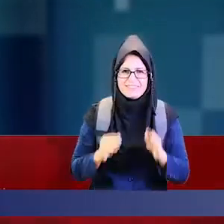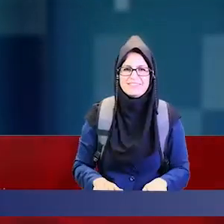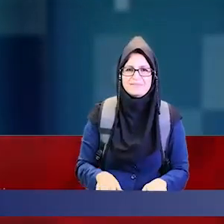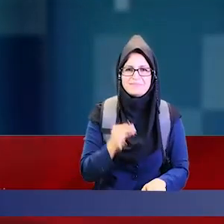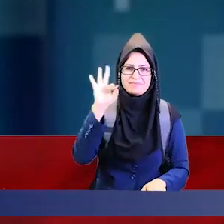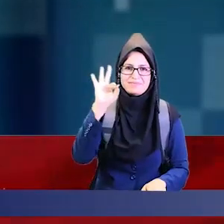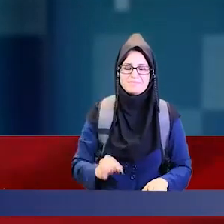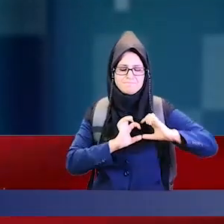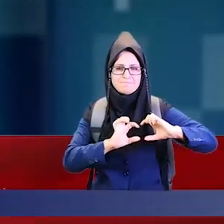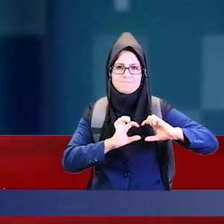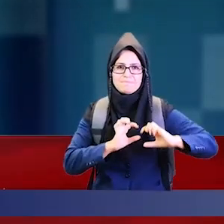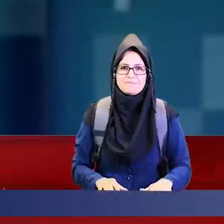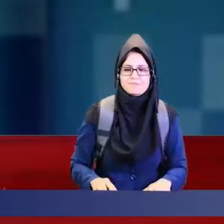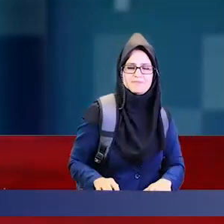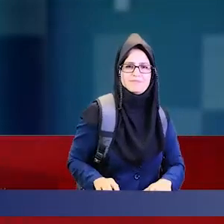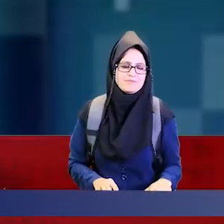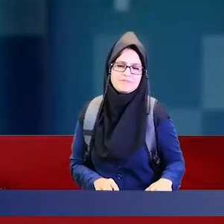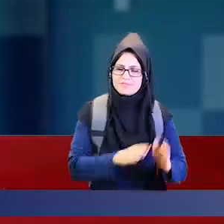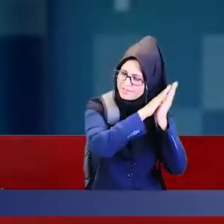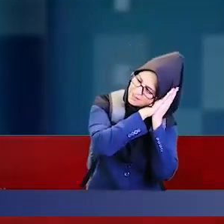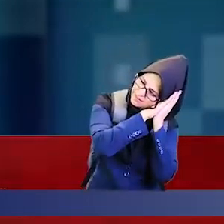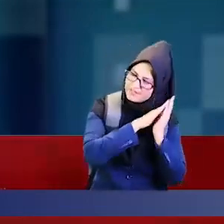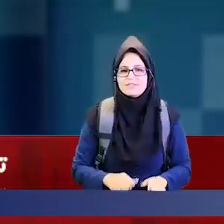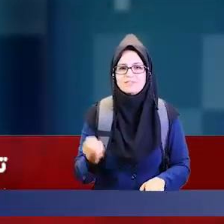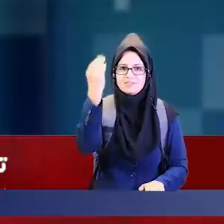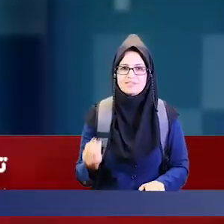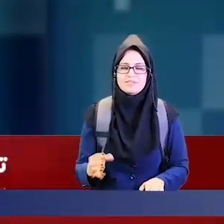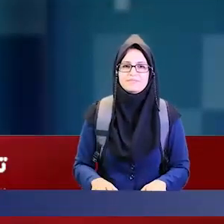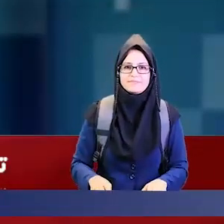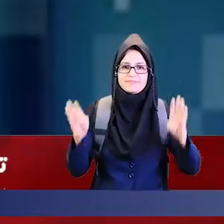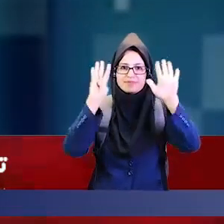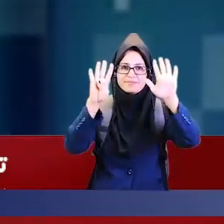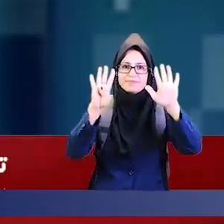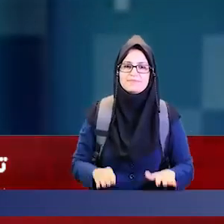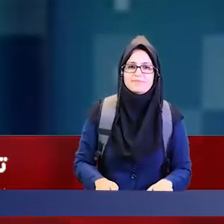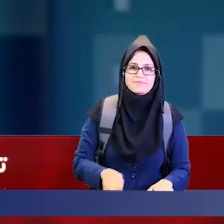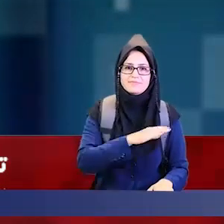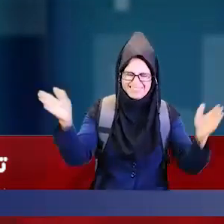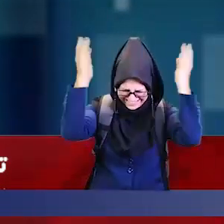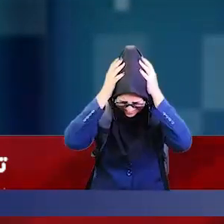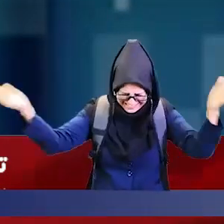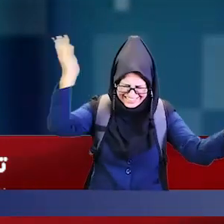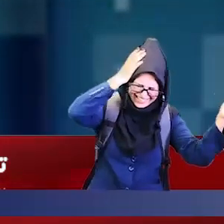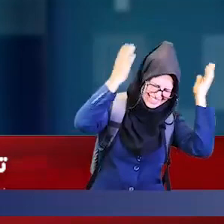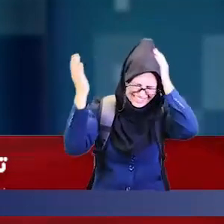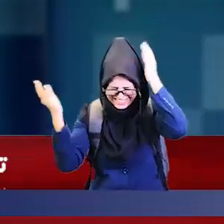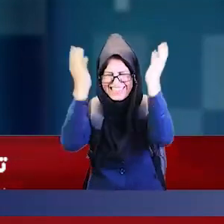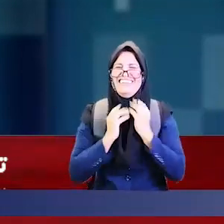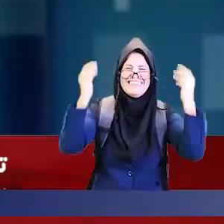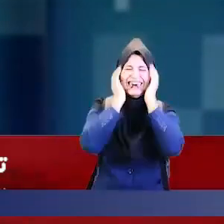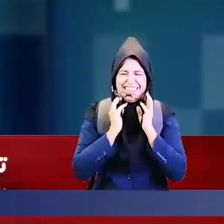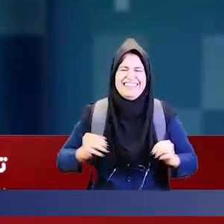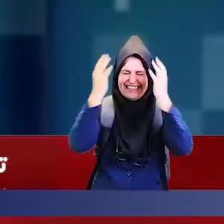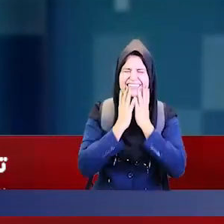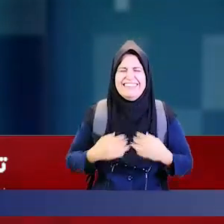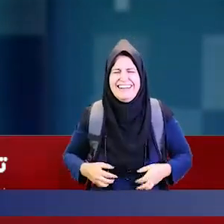پایان 3 ماه عشق و حال و صفا و لذت خواب سر صبح و آغاز 9 ماه زجر و بدبختی و امتحان را به